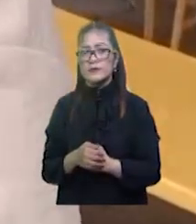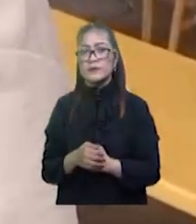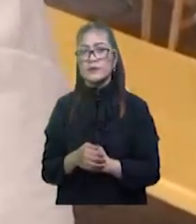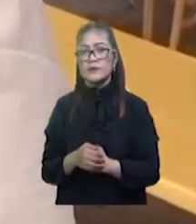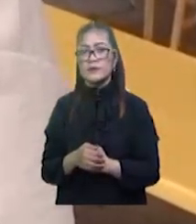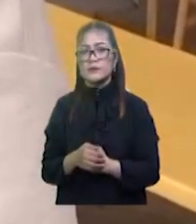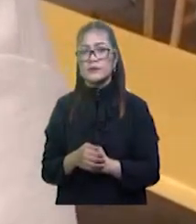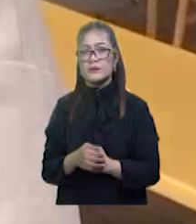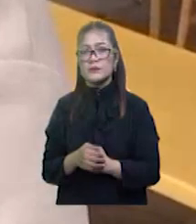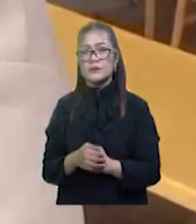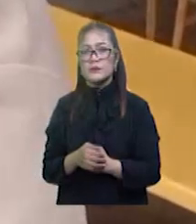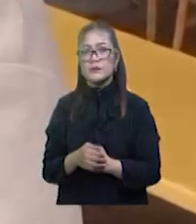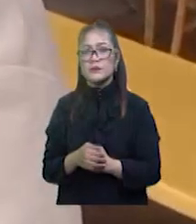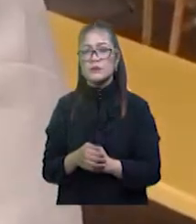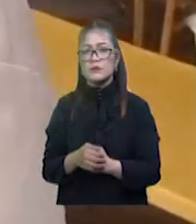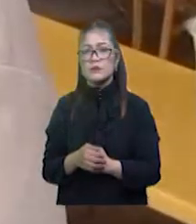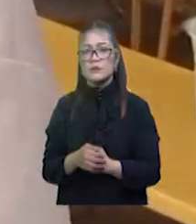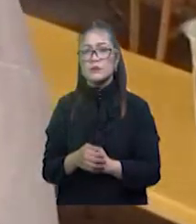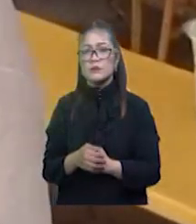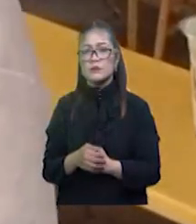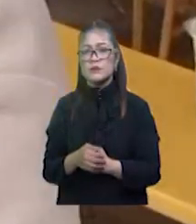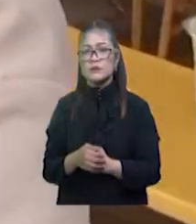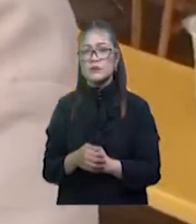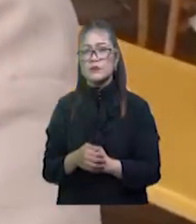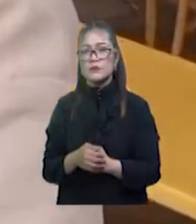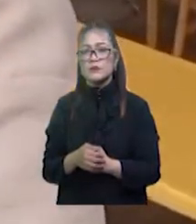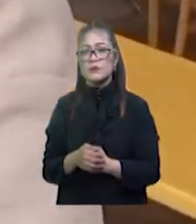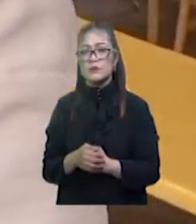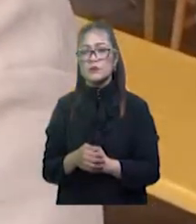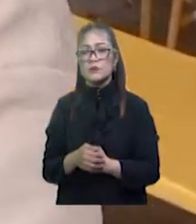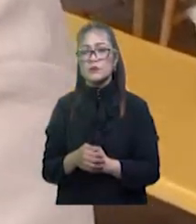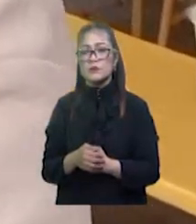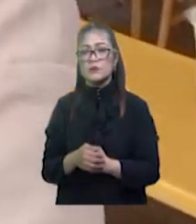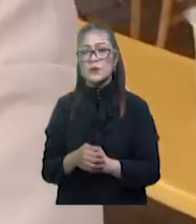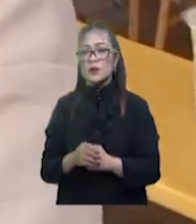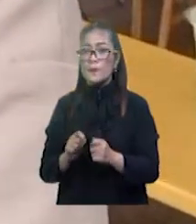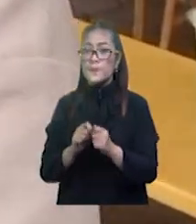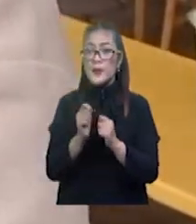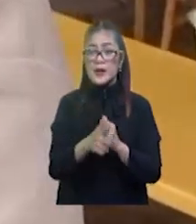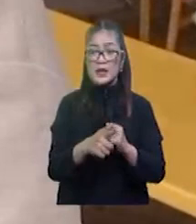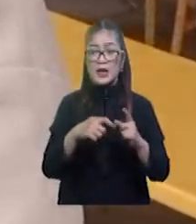Kita disuruh mengaktifkan laku-laku, seperti pay letter, seperti pinjam, dan juga ke Renko.